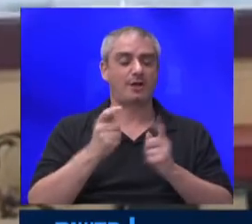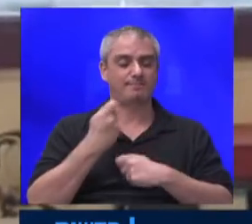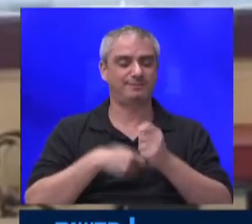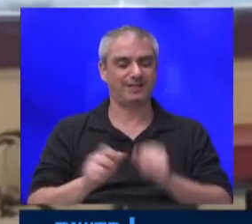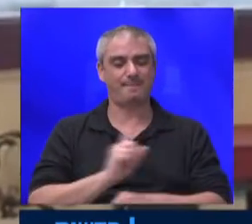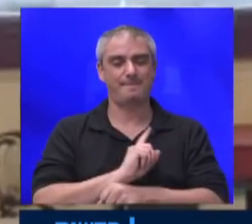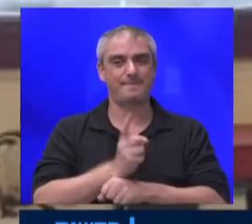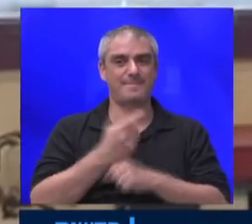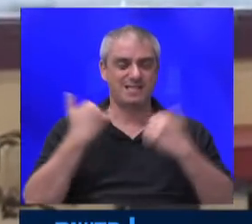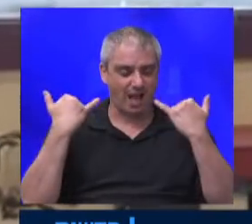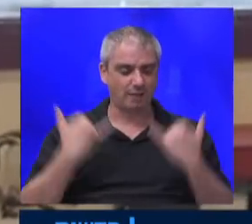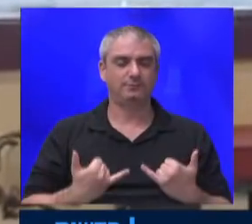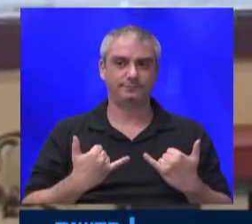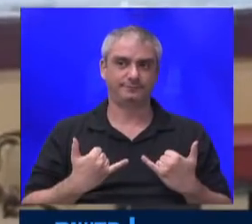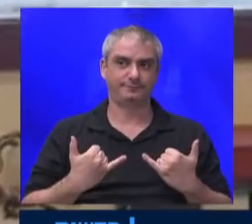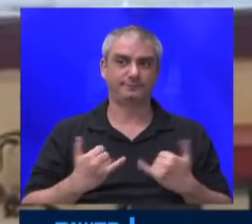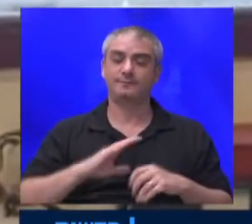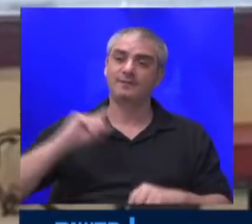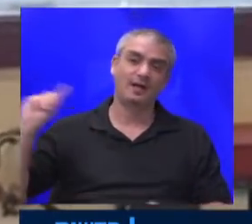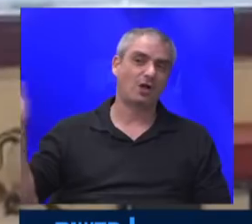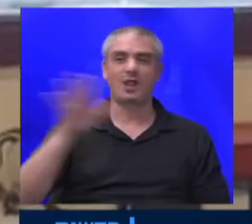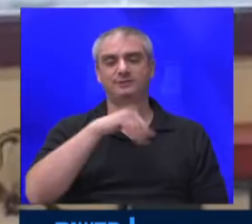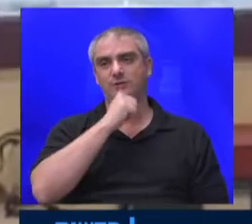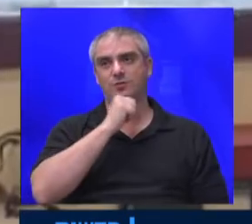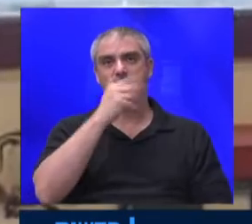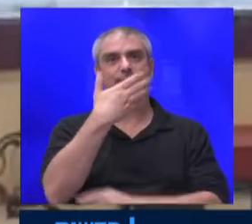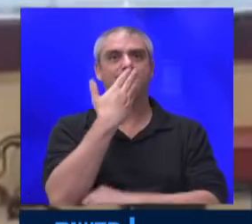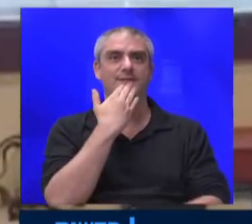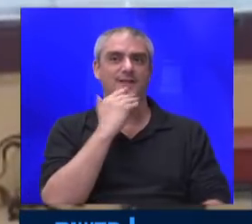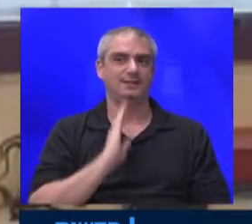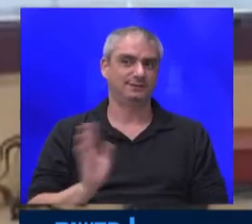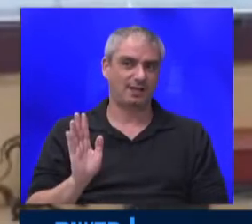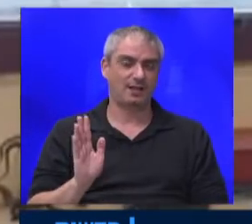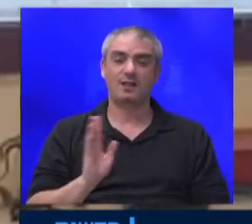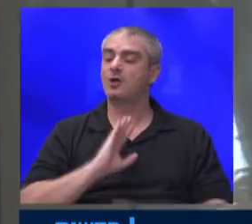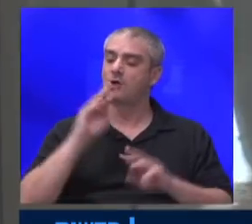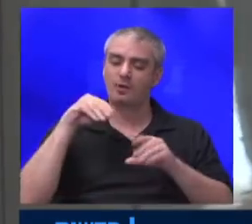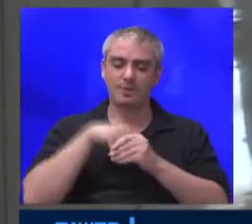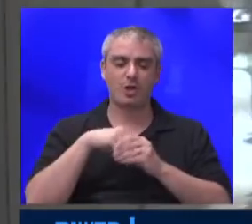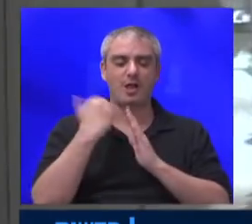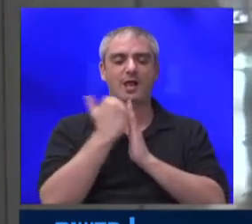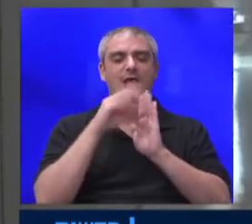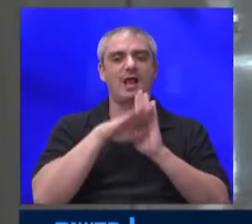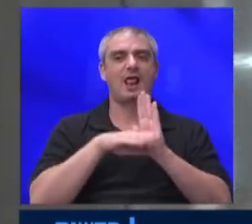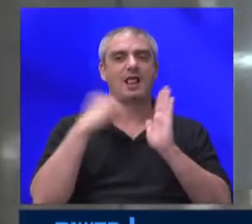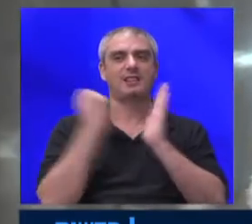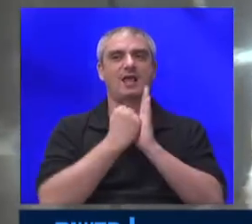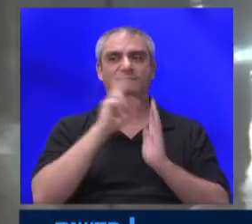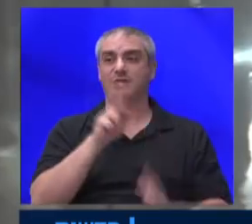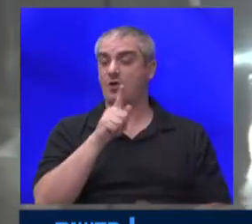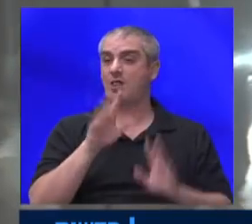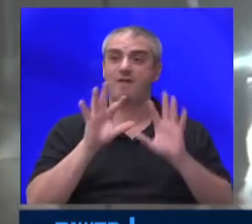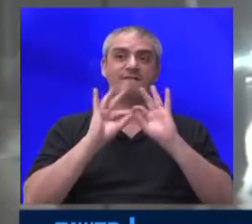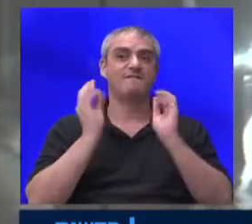לאלתר בכל האזורים הירוקים במדינת ישראל בכללי התו הסגול. פורום הקניונים הציג היום את